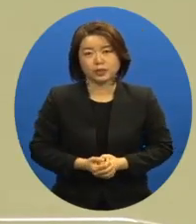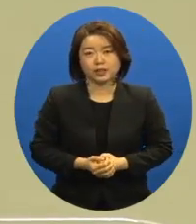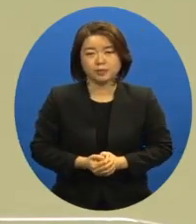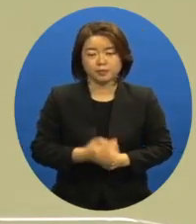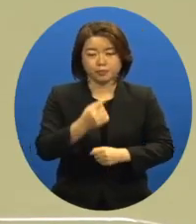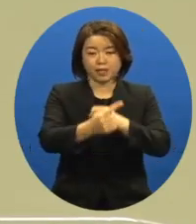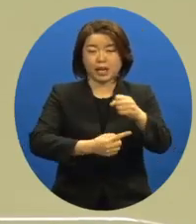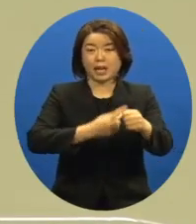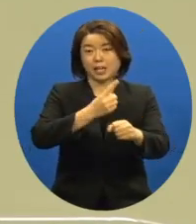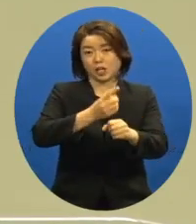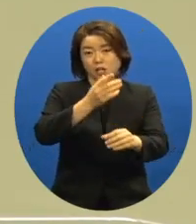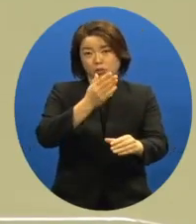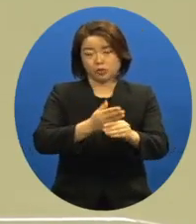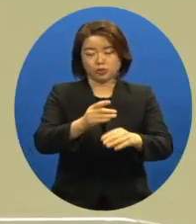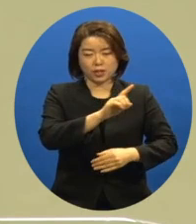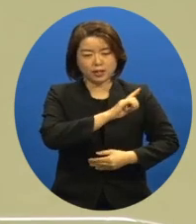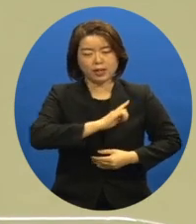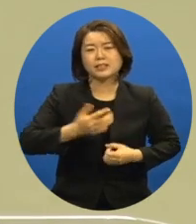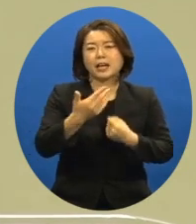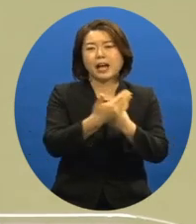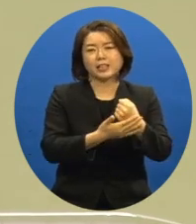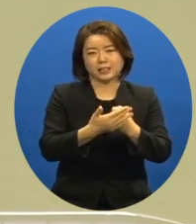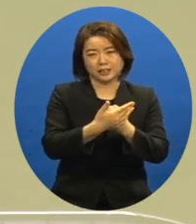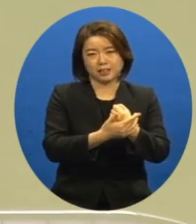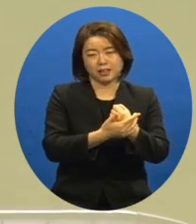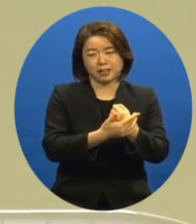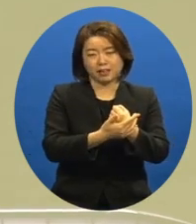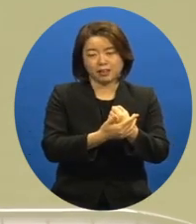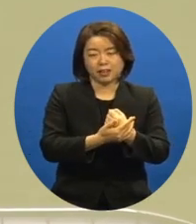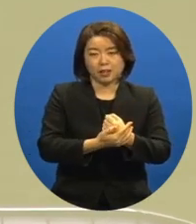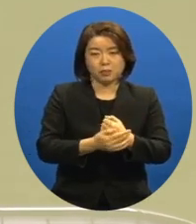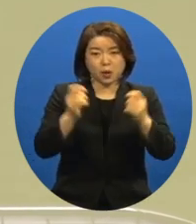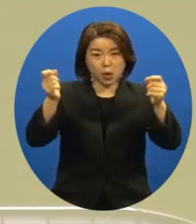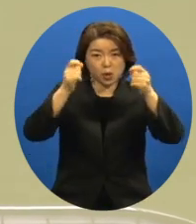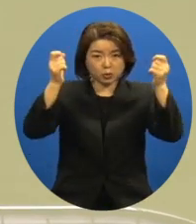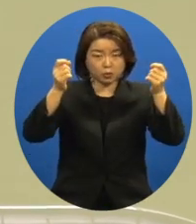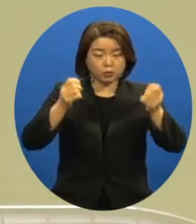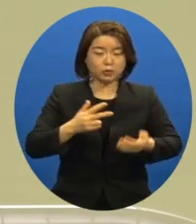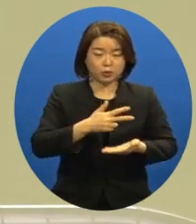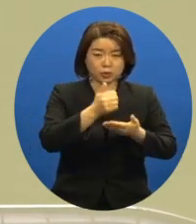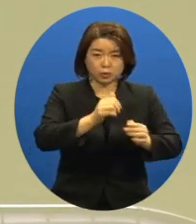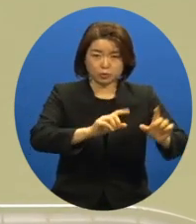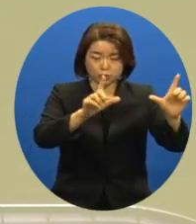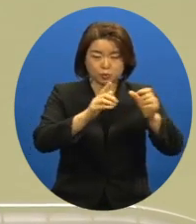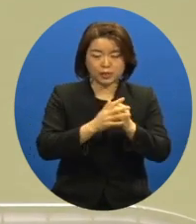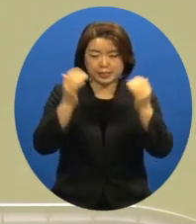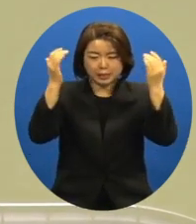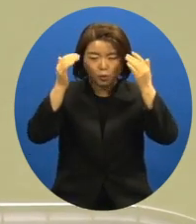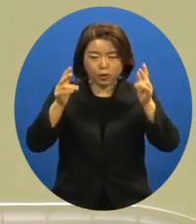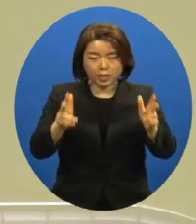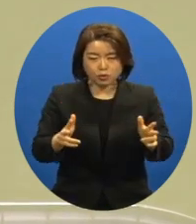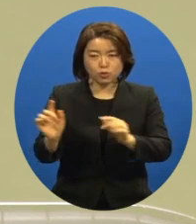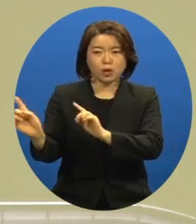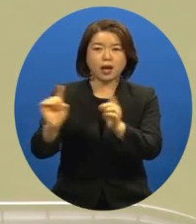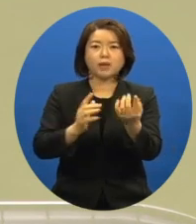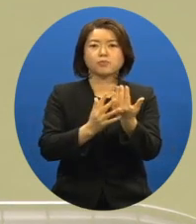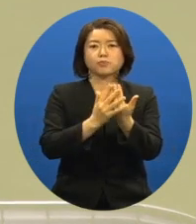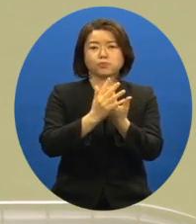1년 중에 가장 은혜로운 그런 종려주일 또 고난주간 부활절 예배를